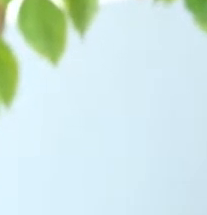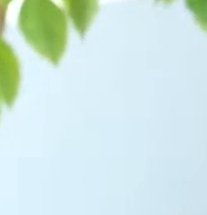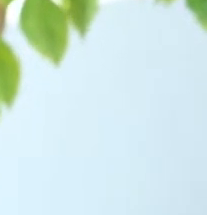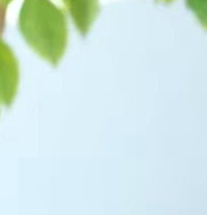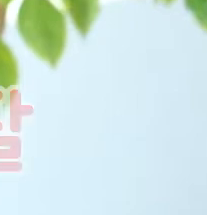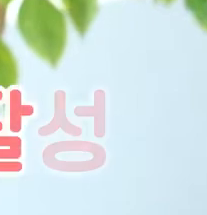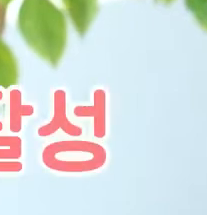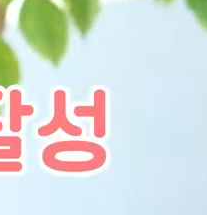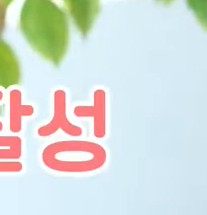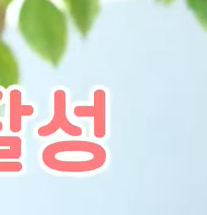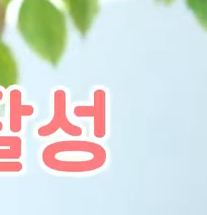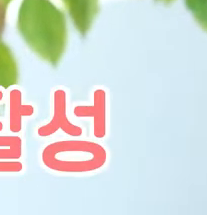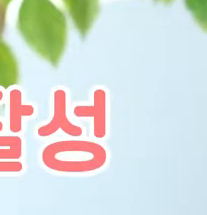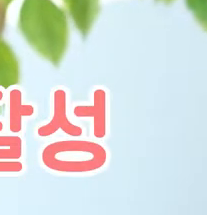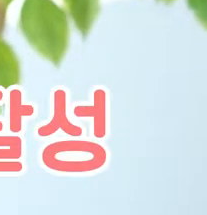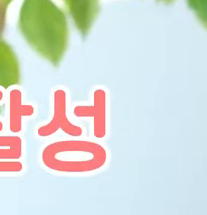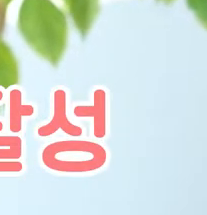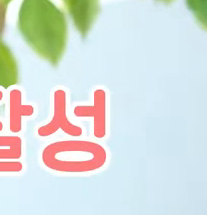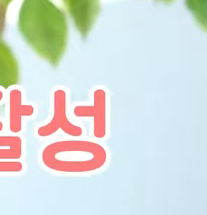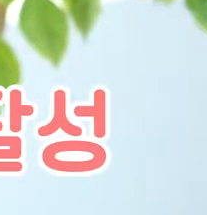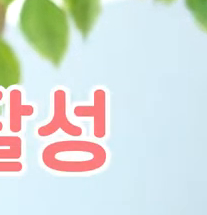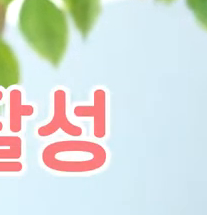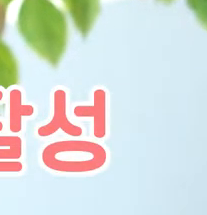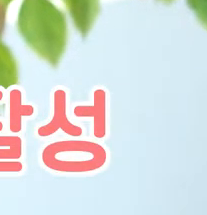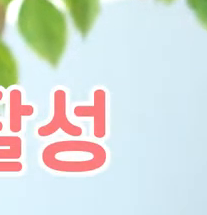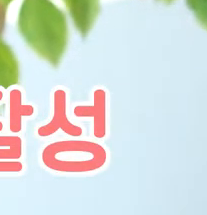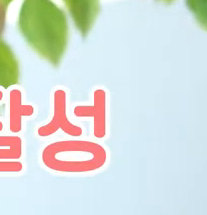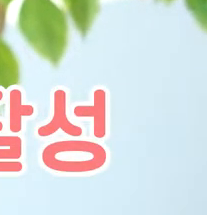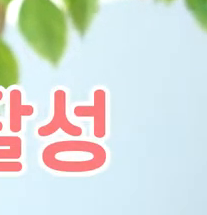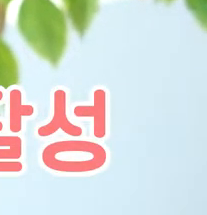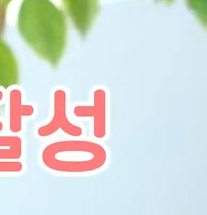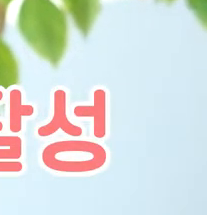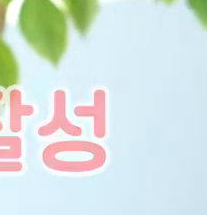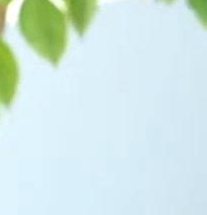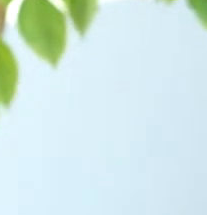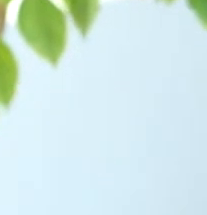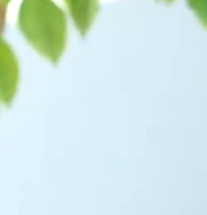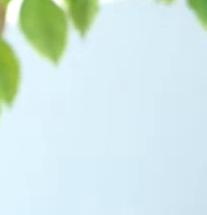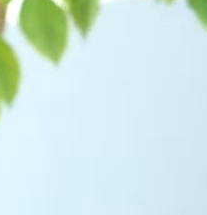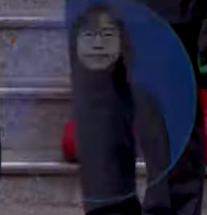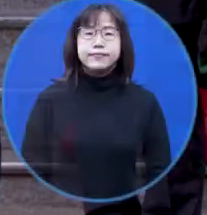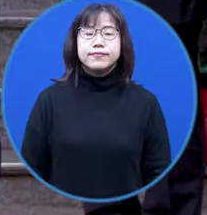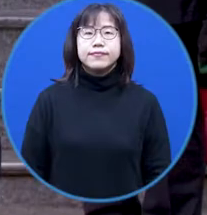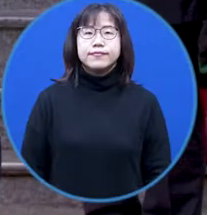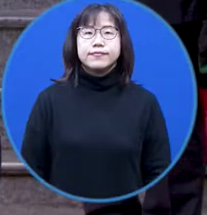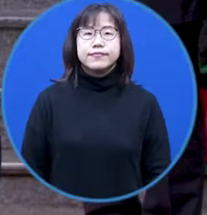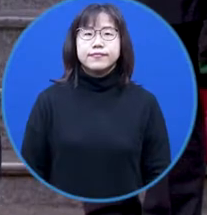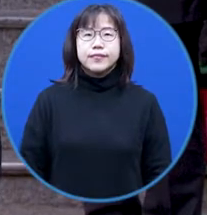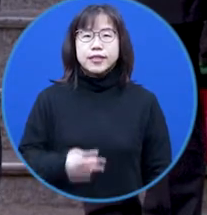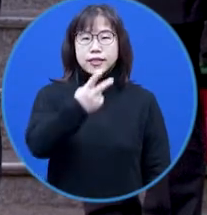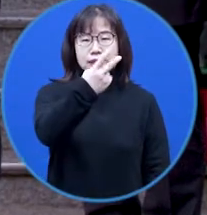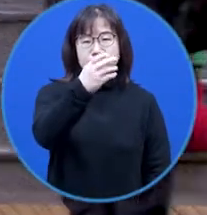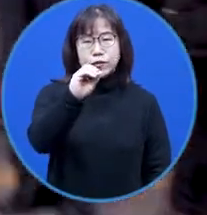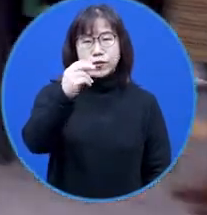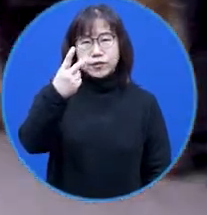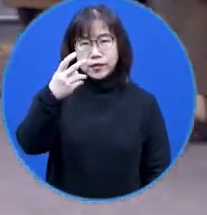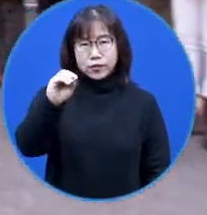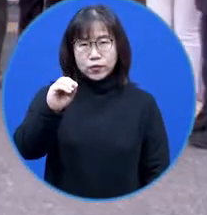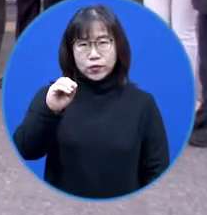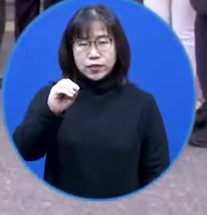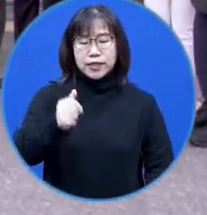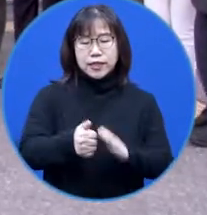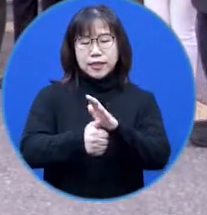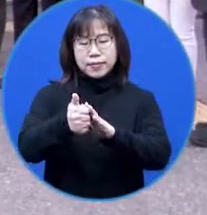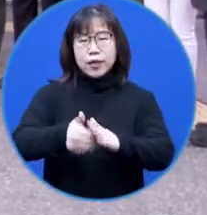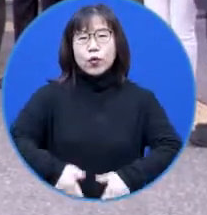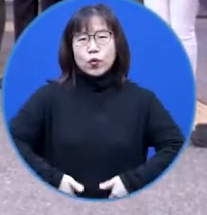대비 86%를 초과 달성한 27억 원이 모였습니다. 2020 희망온돌 따뜻한